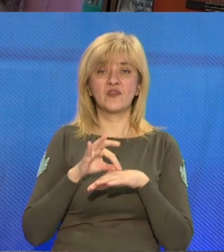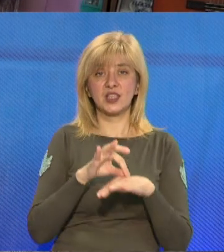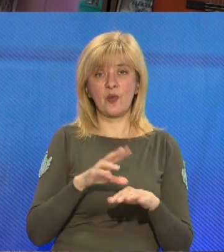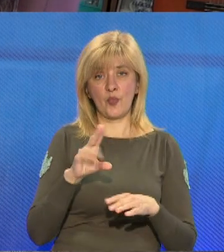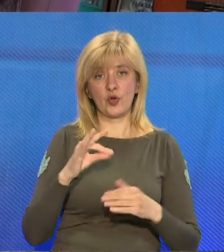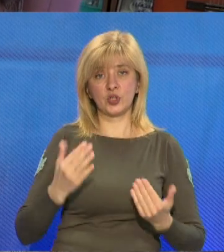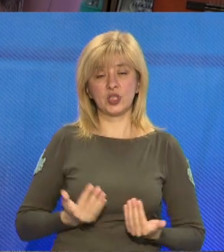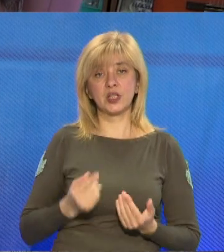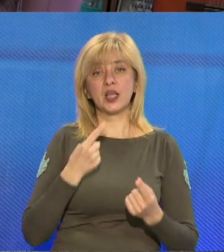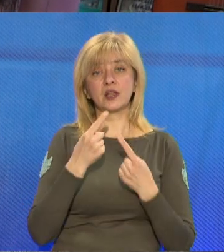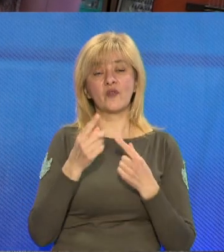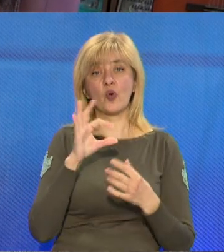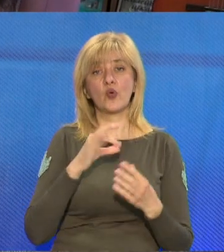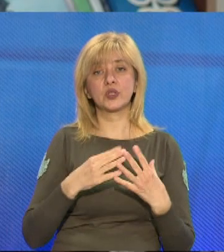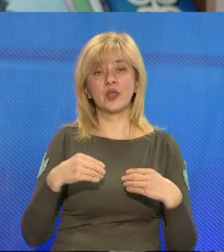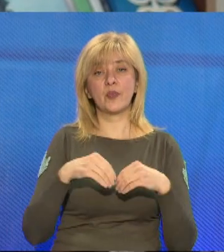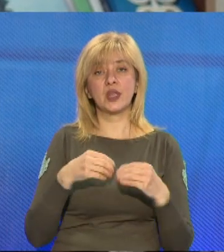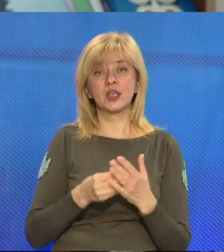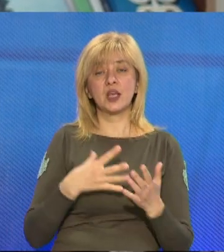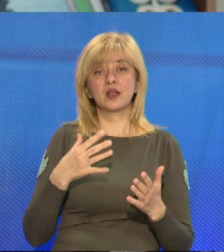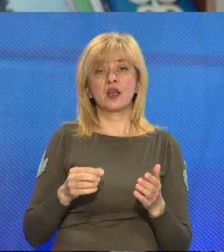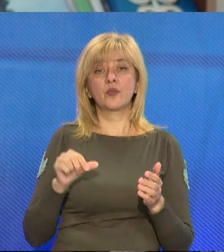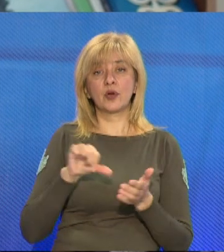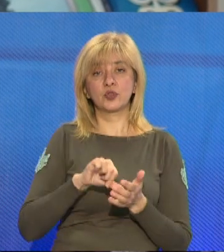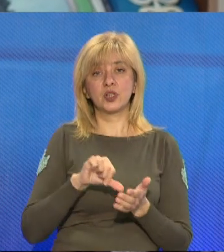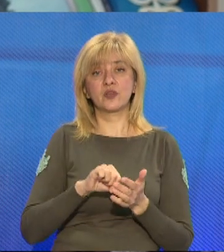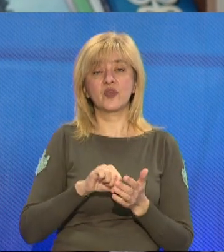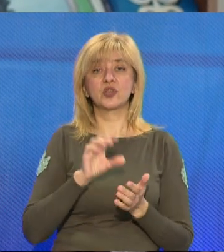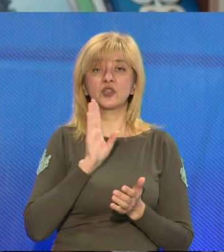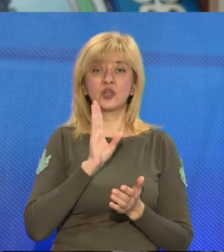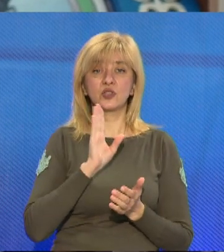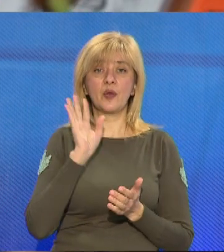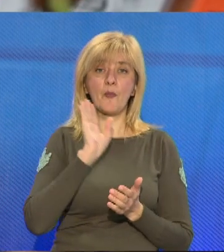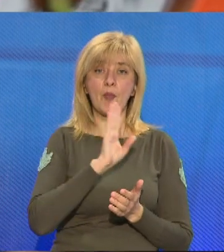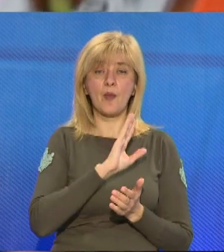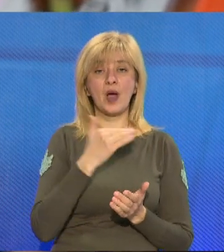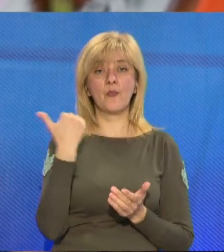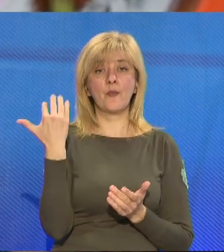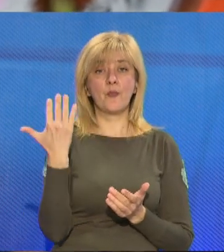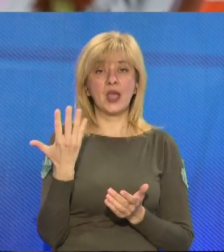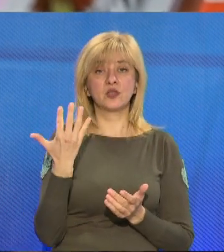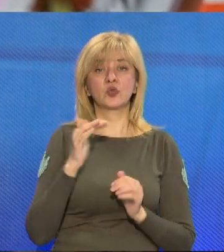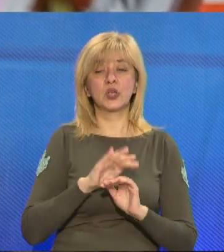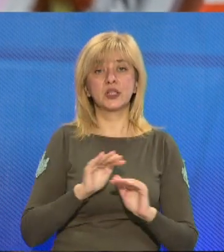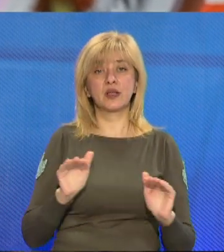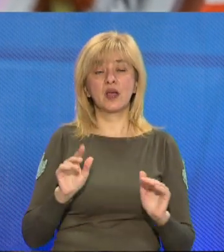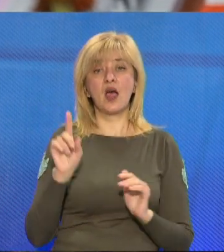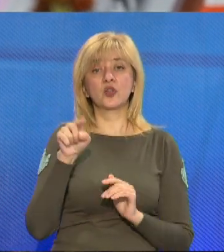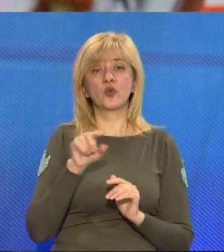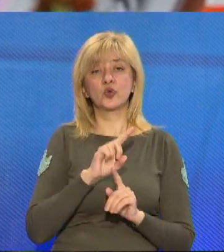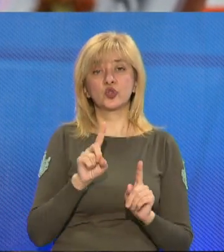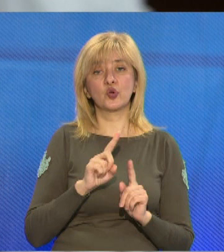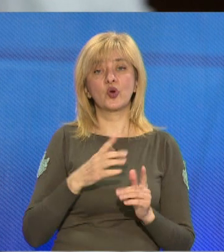об семейных каштоўнасцях долучилась Алена Бухтиярова, мама пятёх детей. Об том, что турбуе, что рады и засмучая проблемах